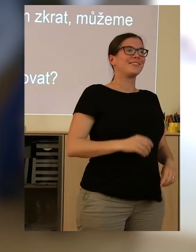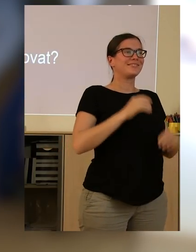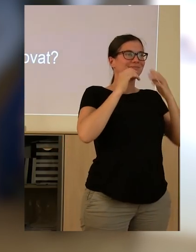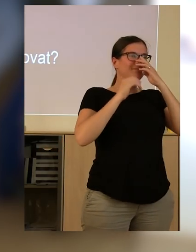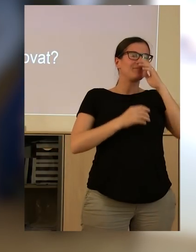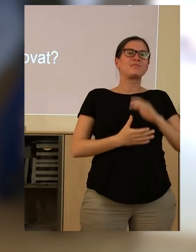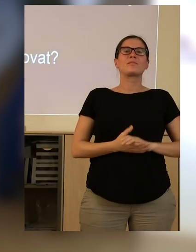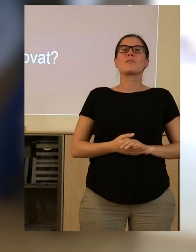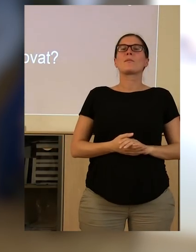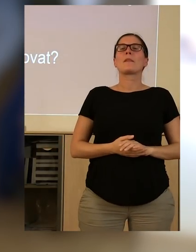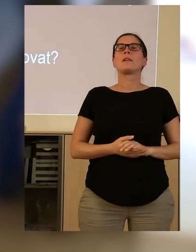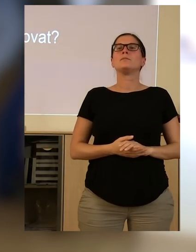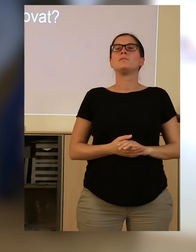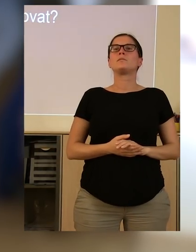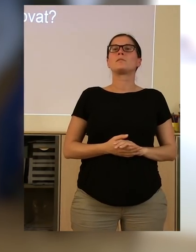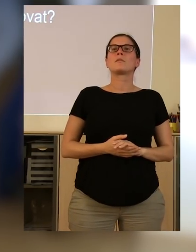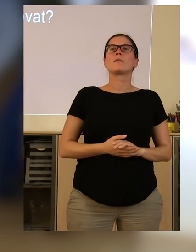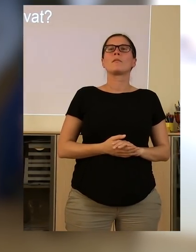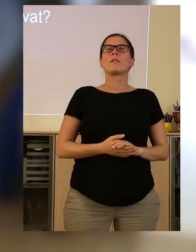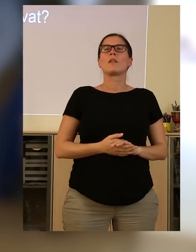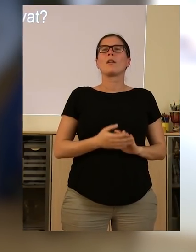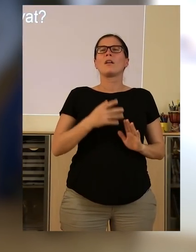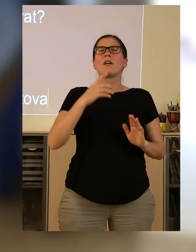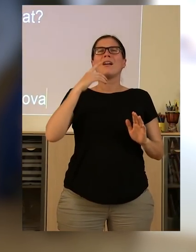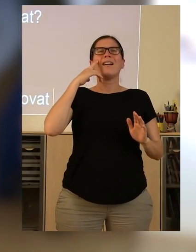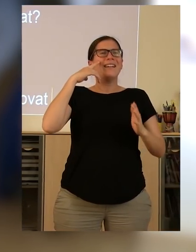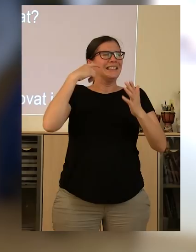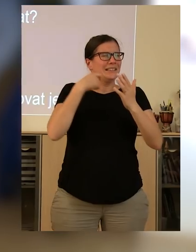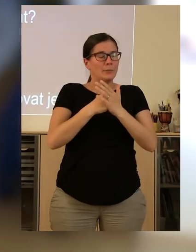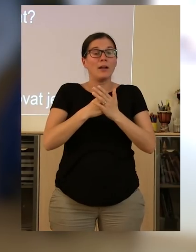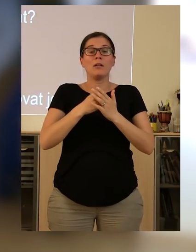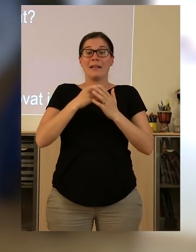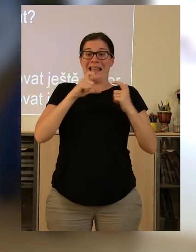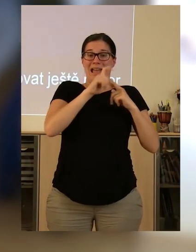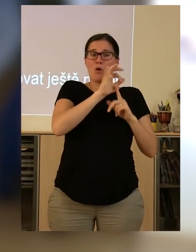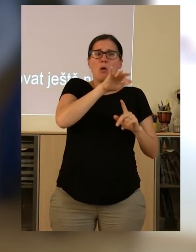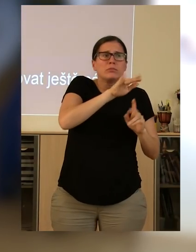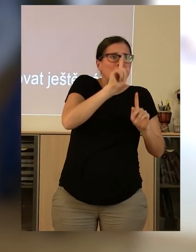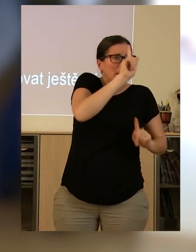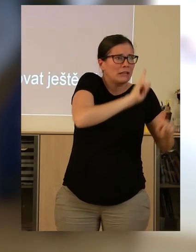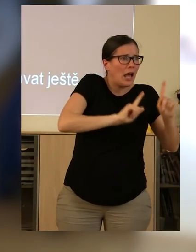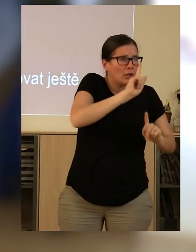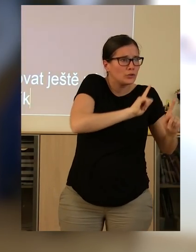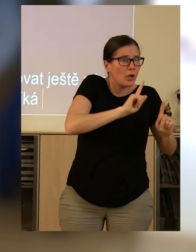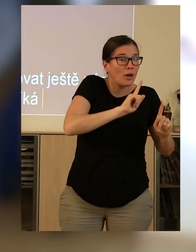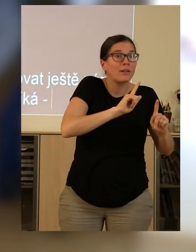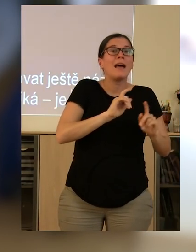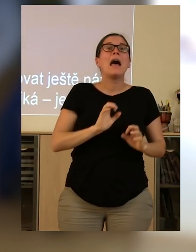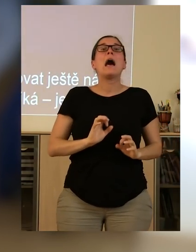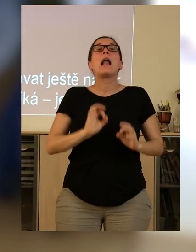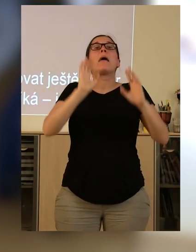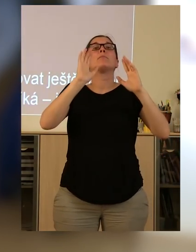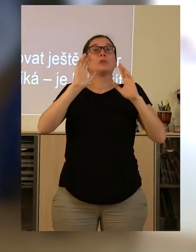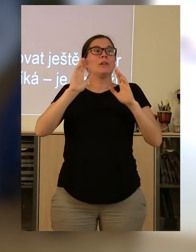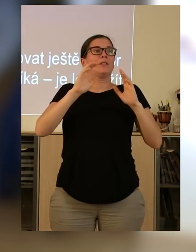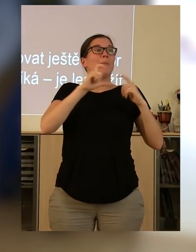To znamená, že vlastně že musí existovat ještě názor mýho ega, který říká, je lepší žít na kolenou, než